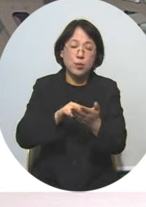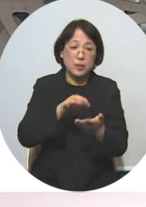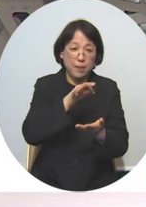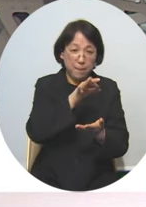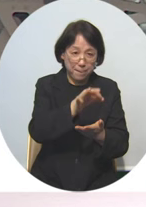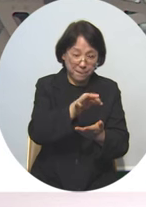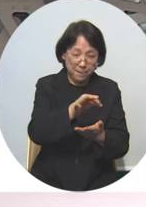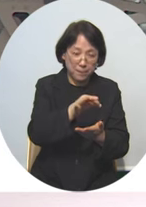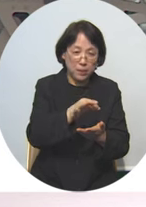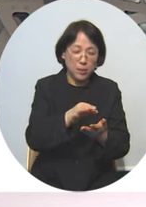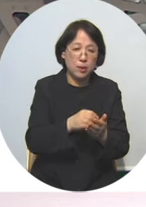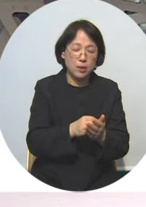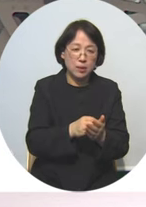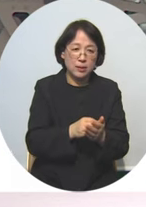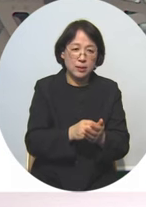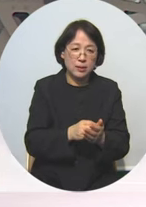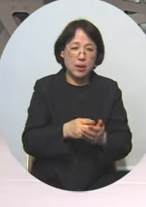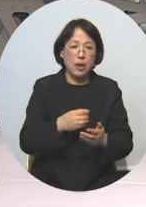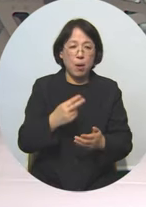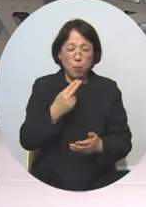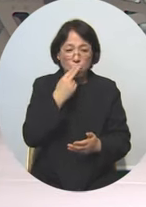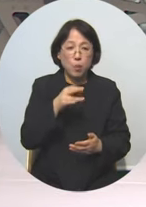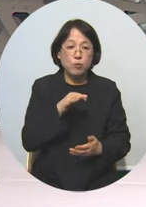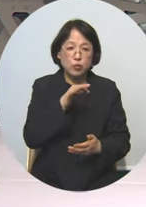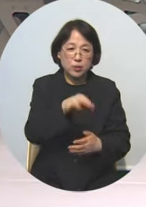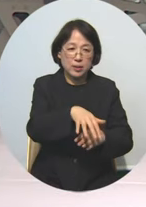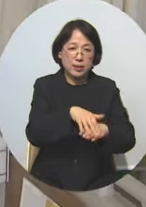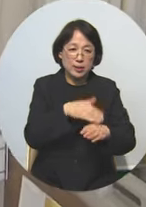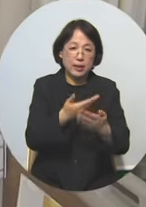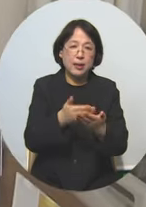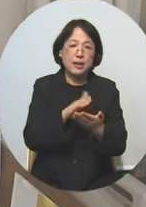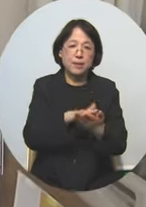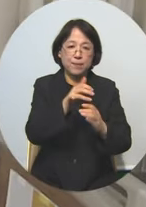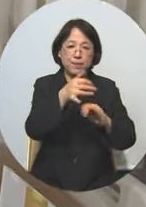계획입니다. 김경호 기자가 보도합니다.